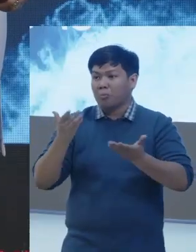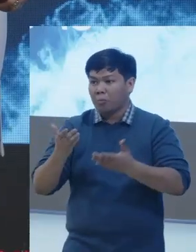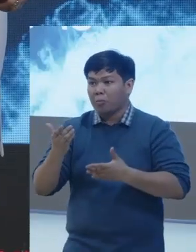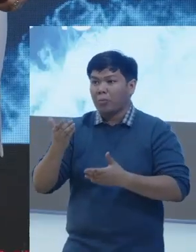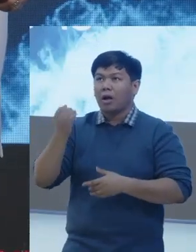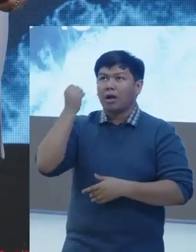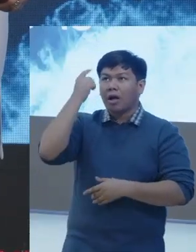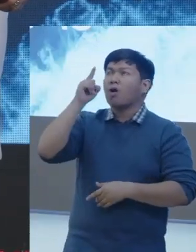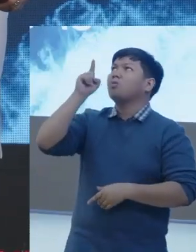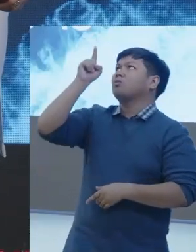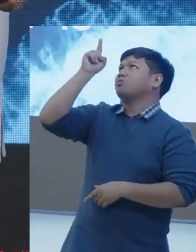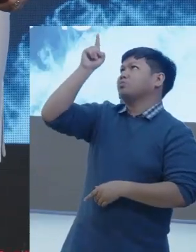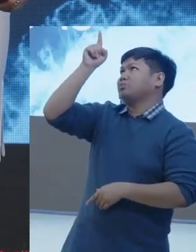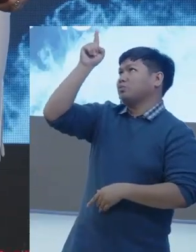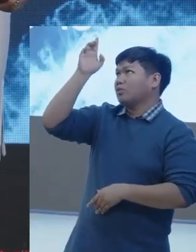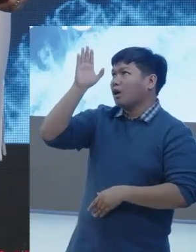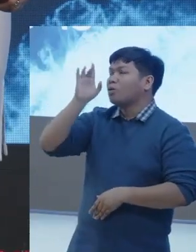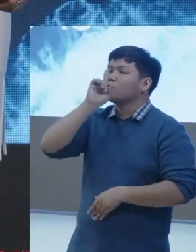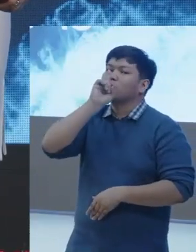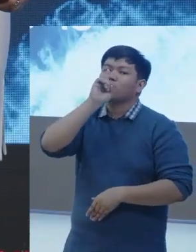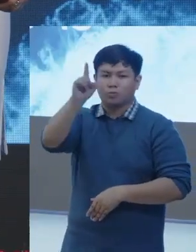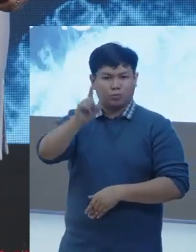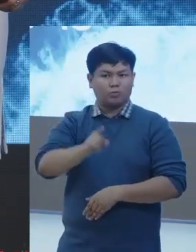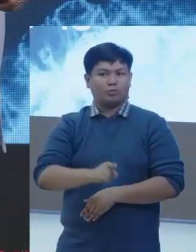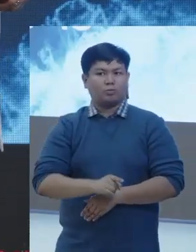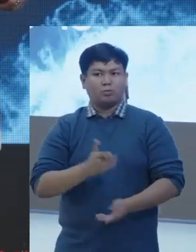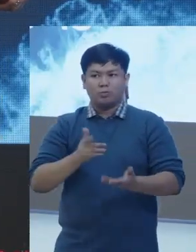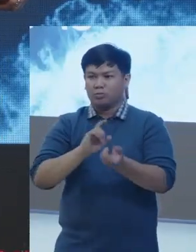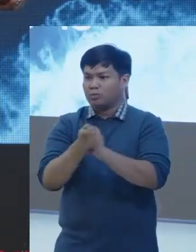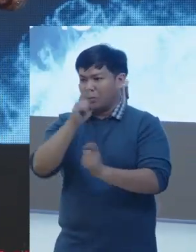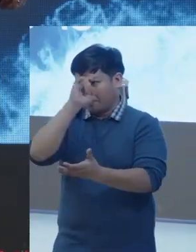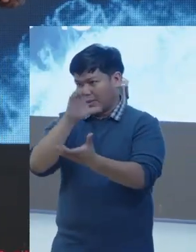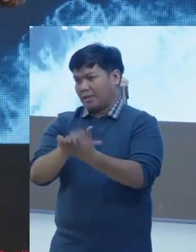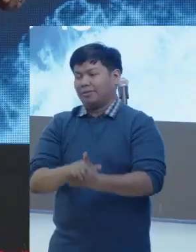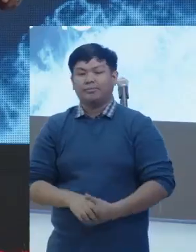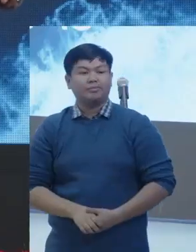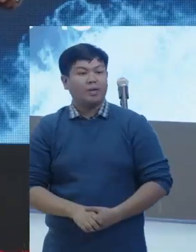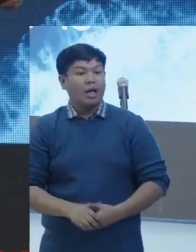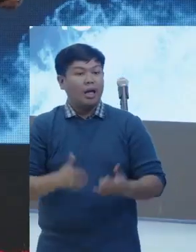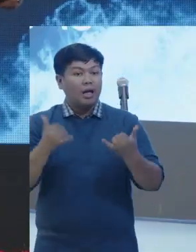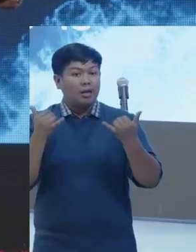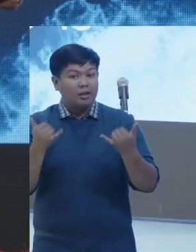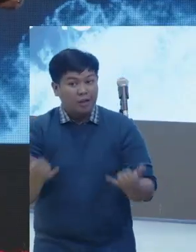na Diyos. Meron ba kayong kakilala,